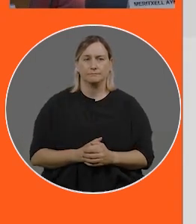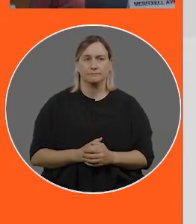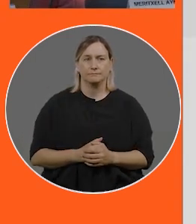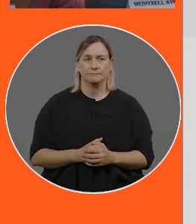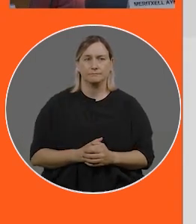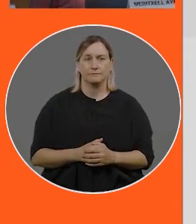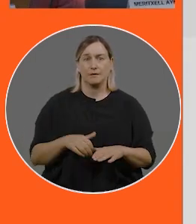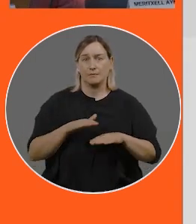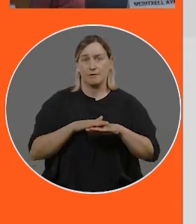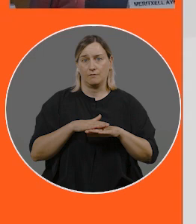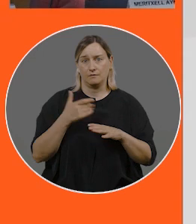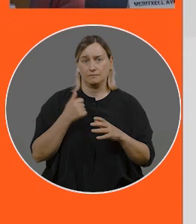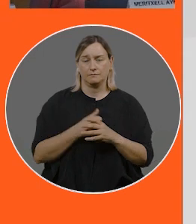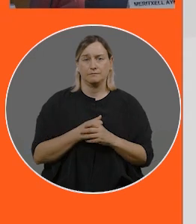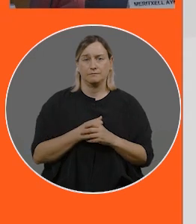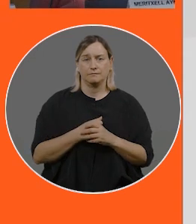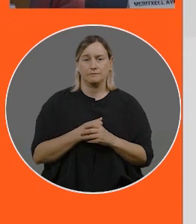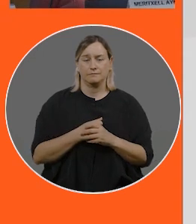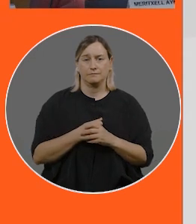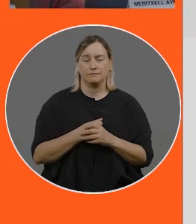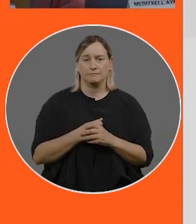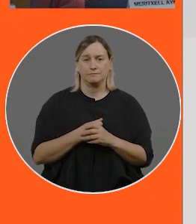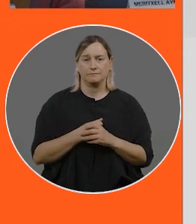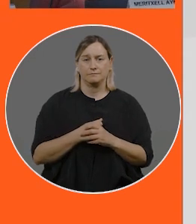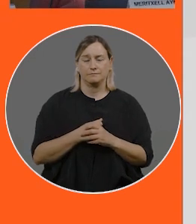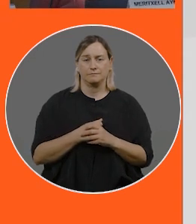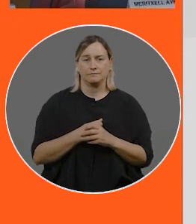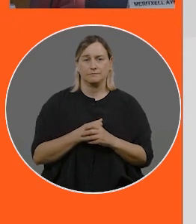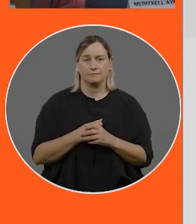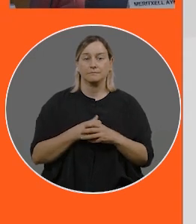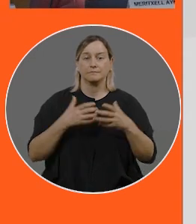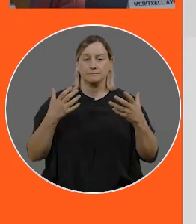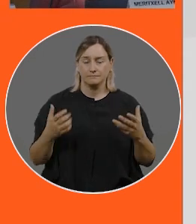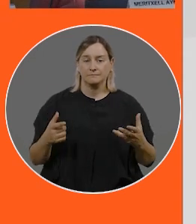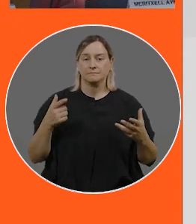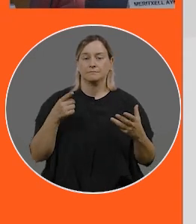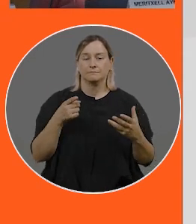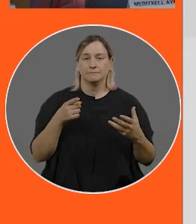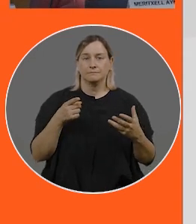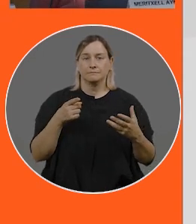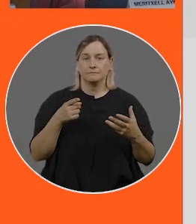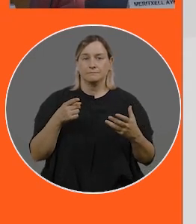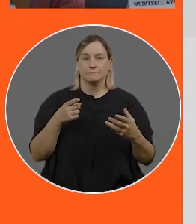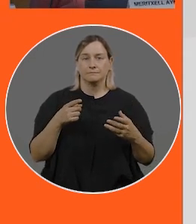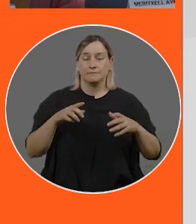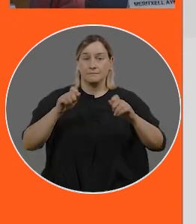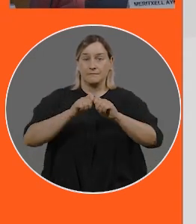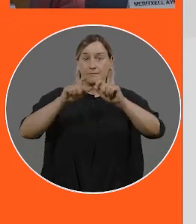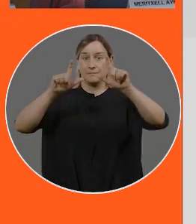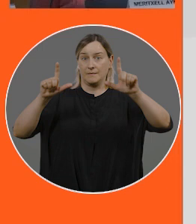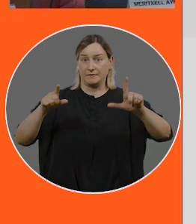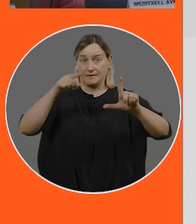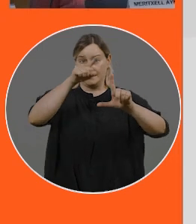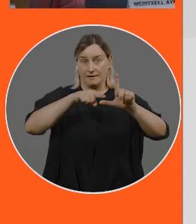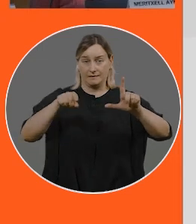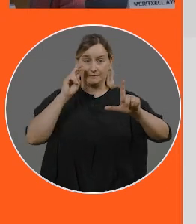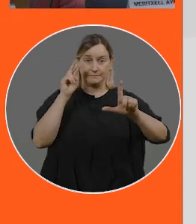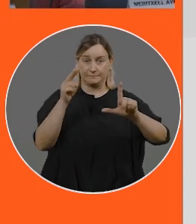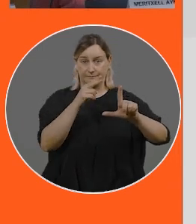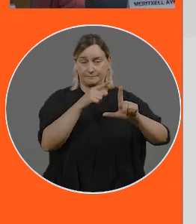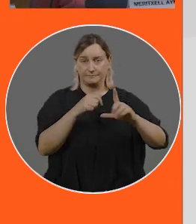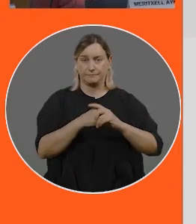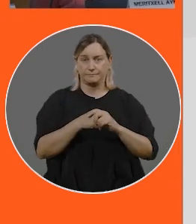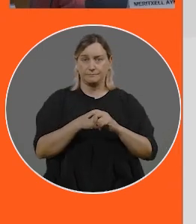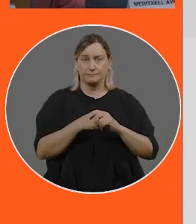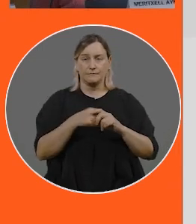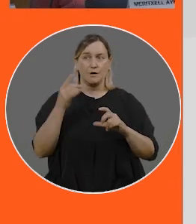Perdoneu, és que és el meu teclat. A veure, aquesta finestreta... Ir al encabezado, encabezados, presentación en lista. Listas